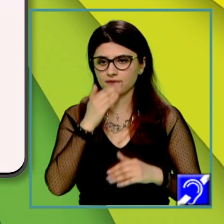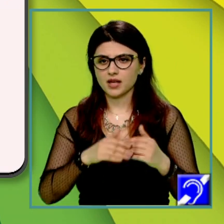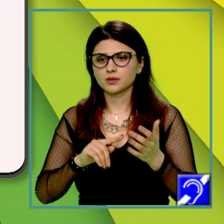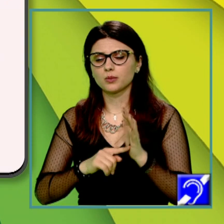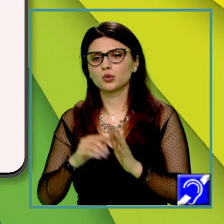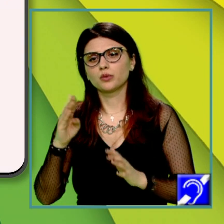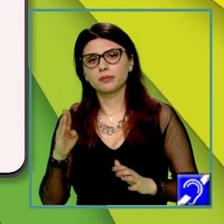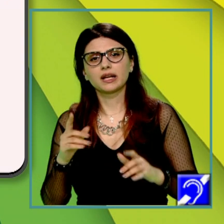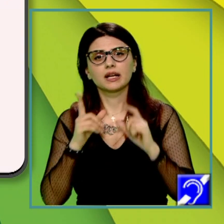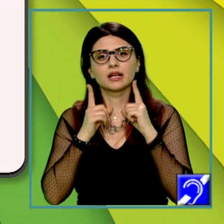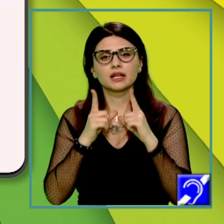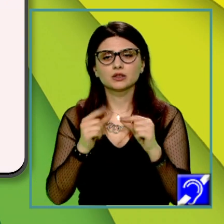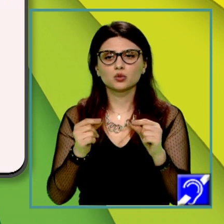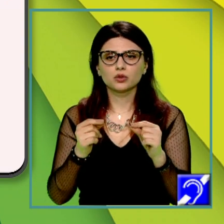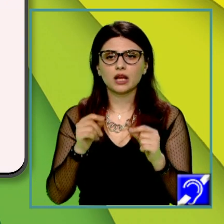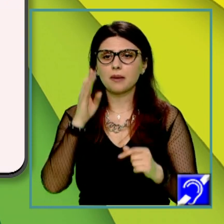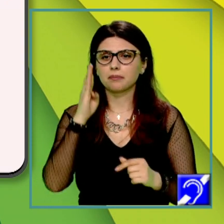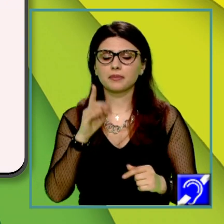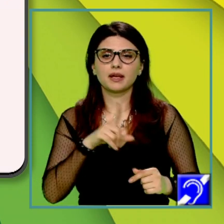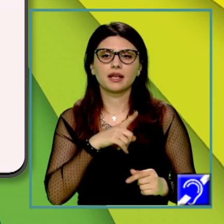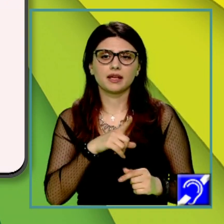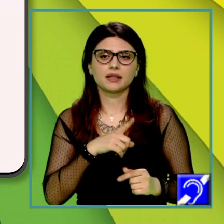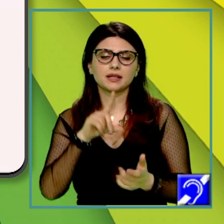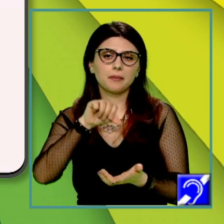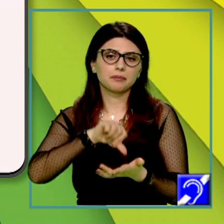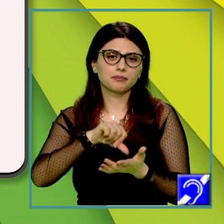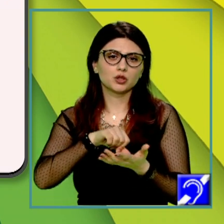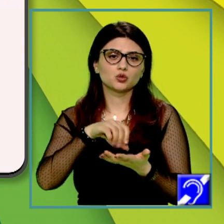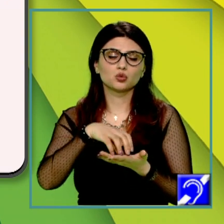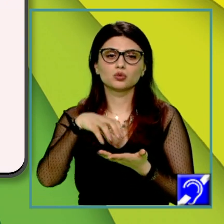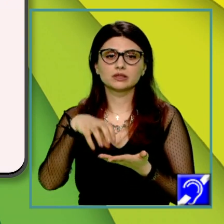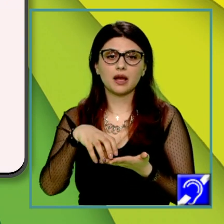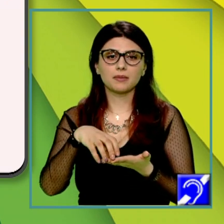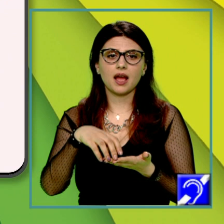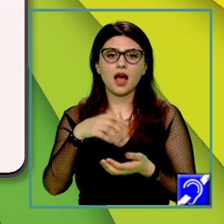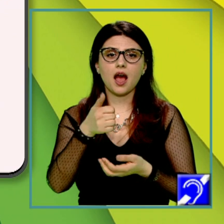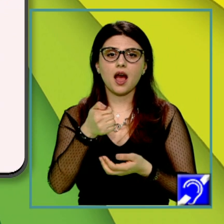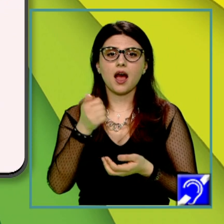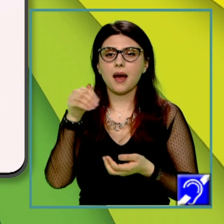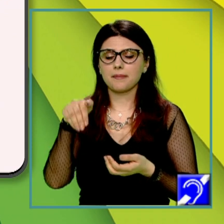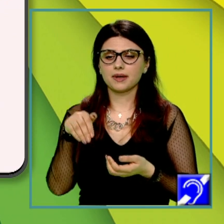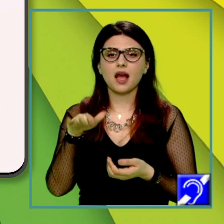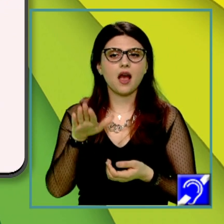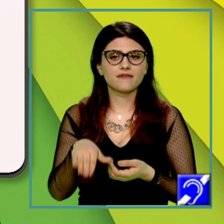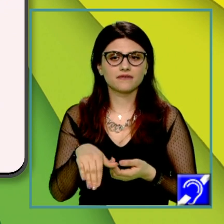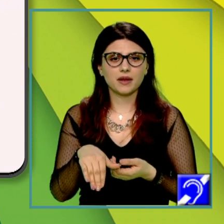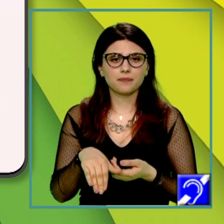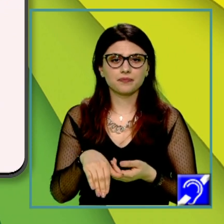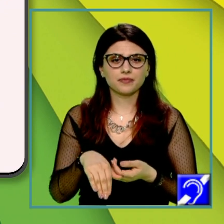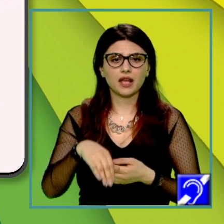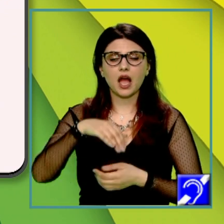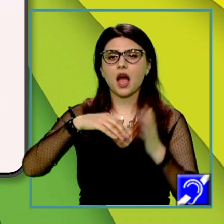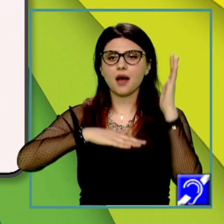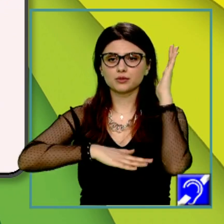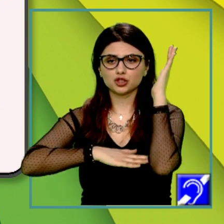punctul b rezultă că b este mijlocul segmentului a m avem accesa